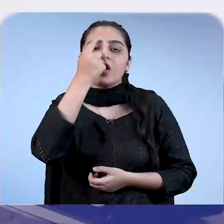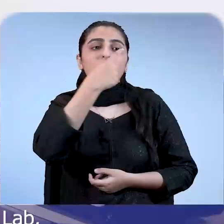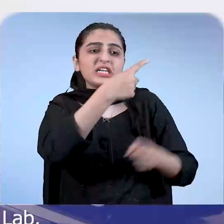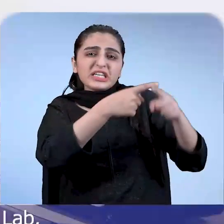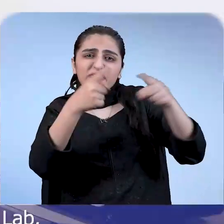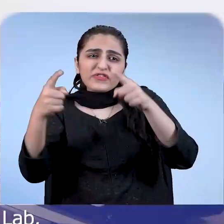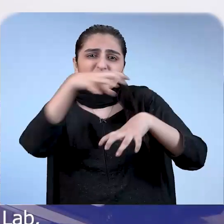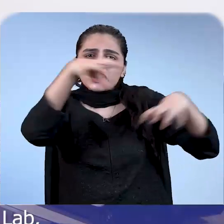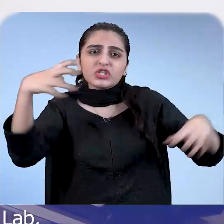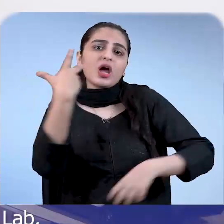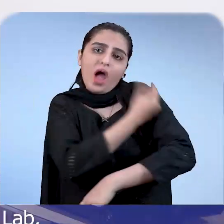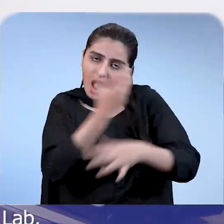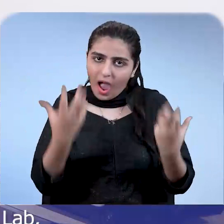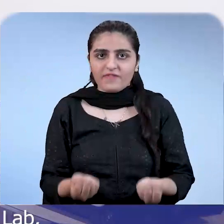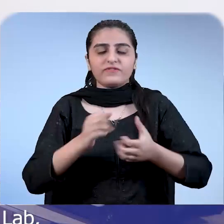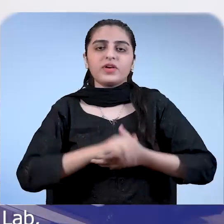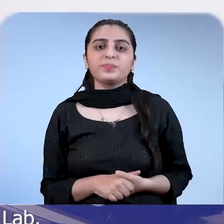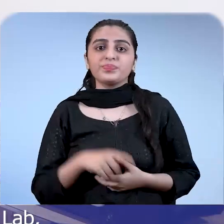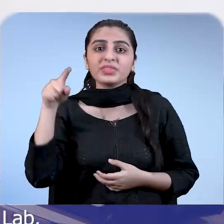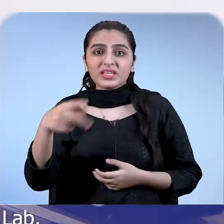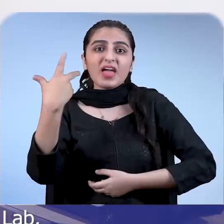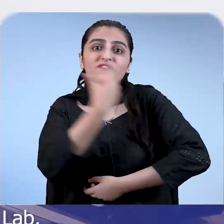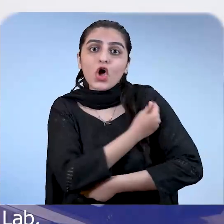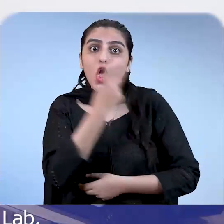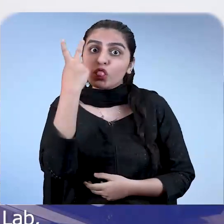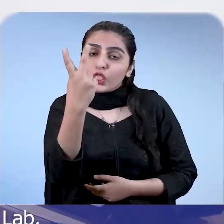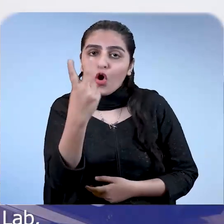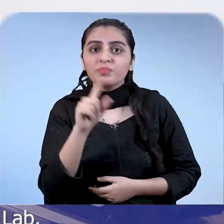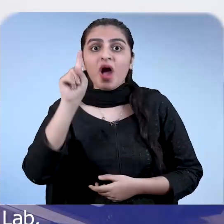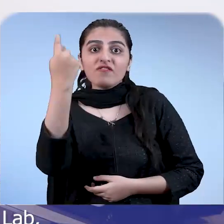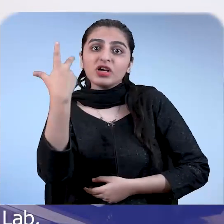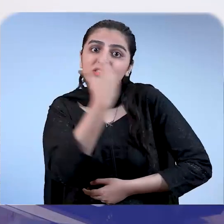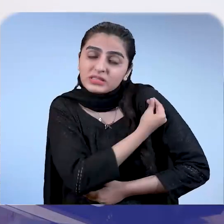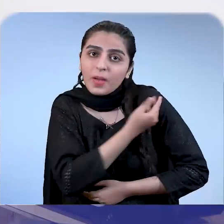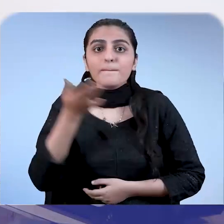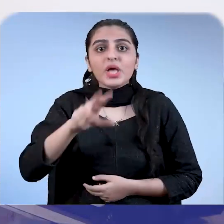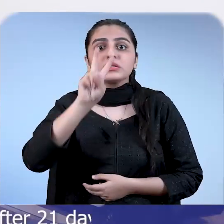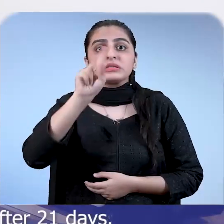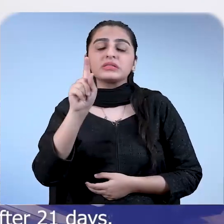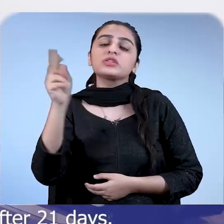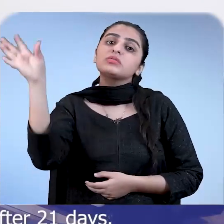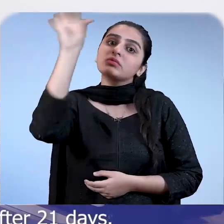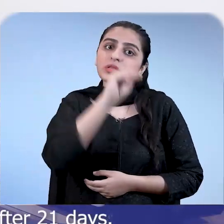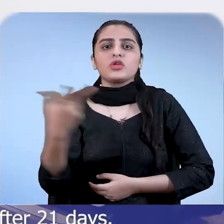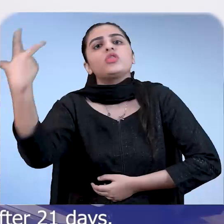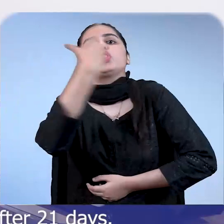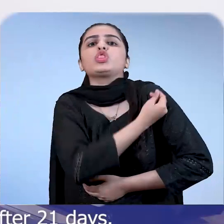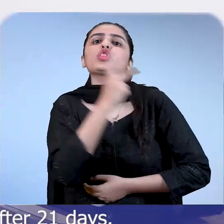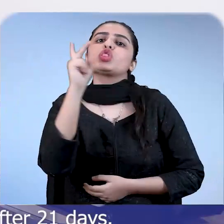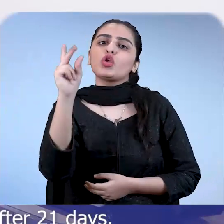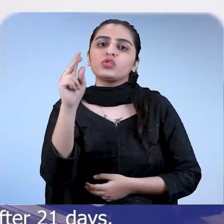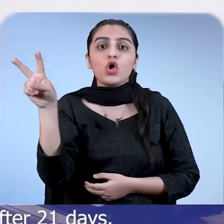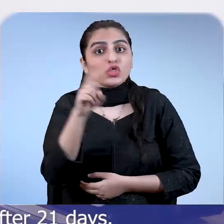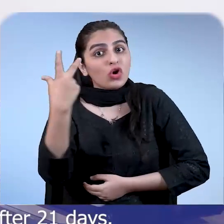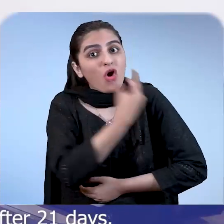चुगताई लैब में अब स्पुतनिक 5 कोविड-19 की वैक्सीन मौजूद है। इस वैक्सीन की दो डोजेज हैं। फर्स्ट डोज लगने के 21 दिन के बाद सेकेंड डोज